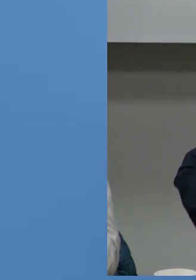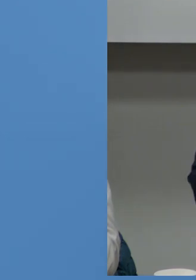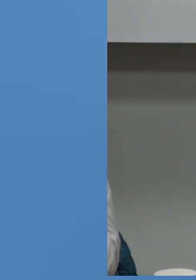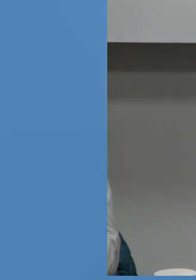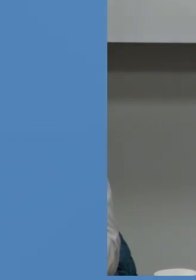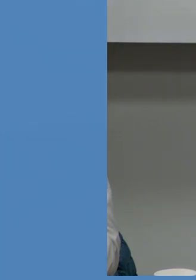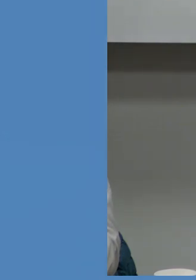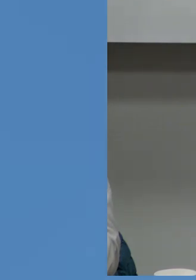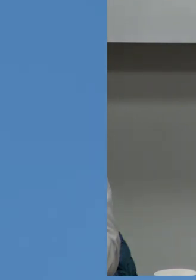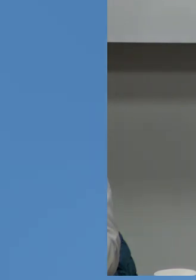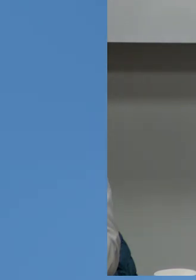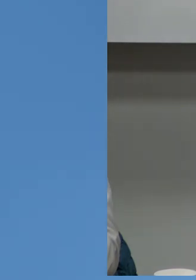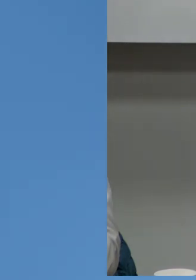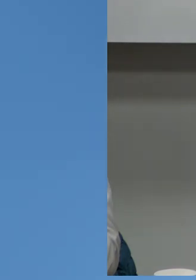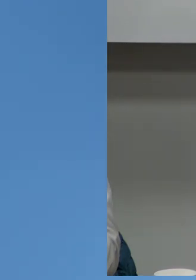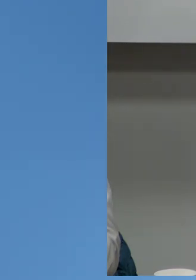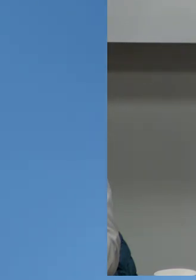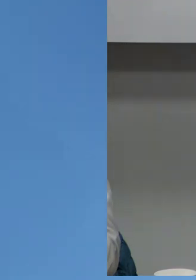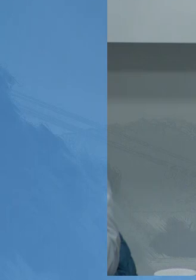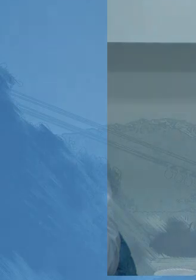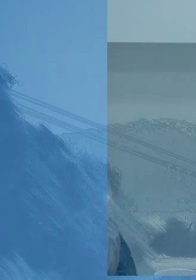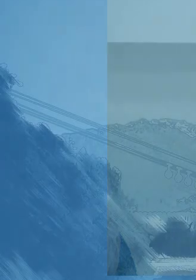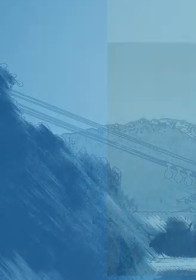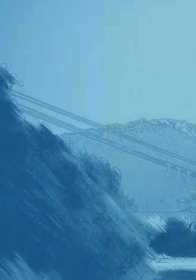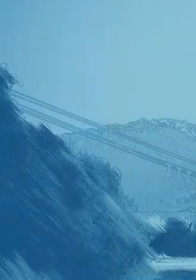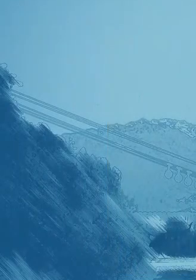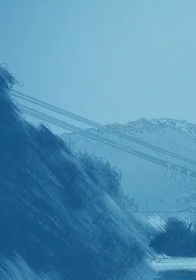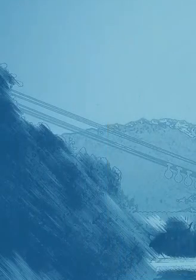je vous demande de vous asseoir monsieur le conseil est